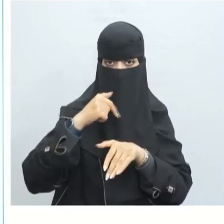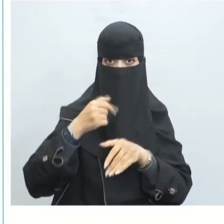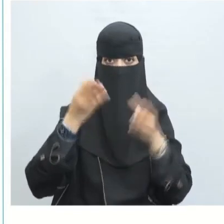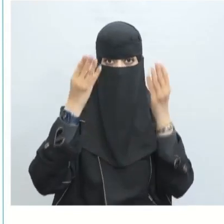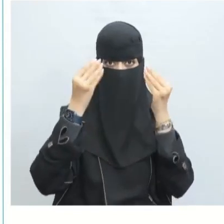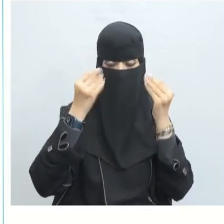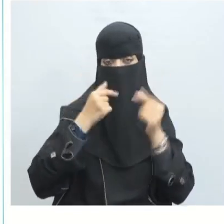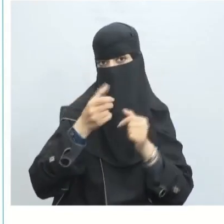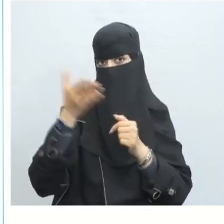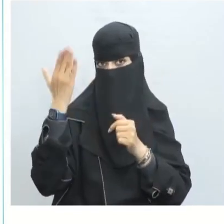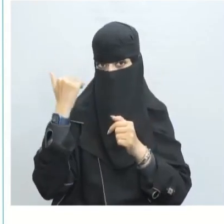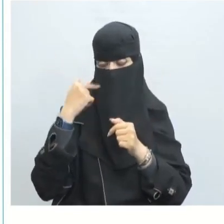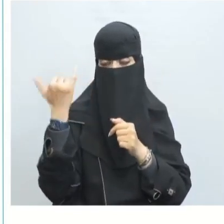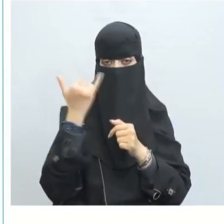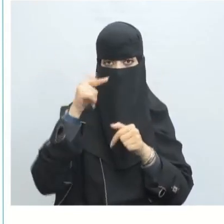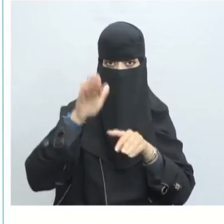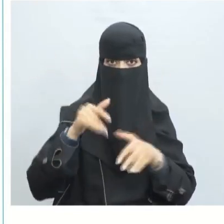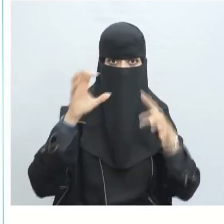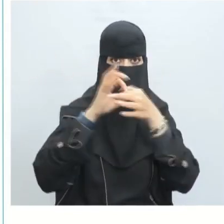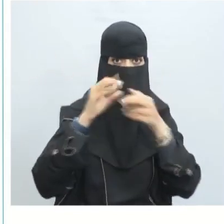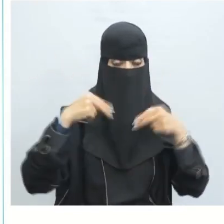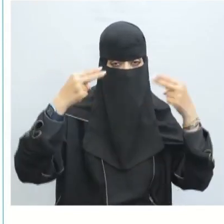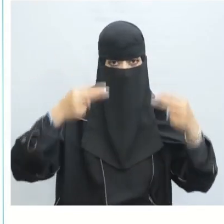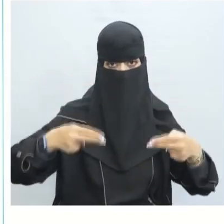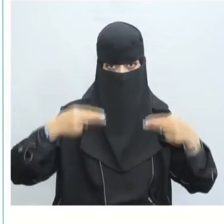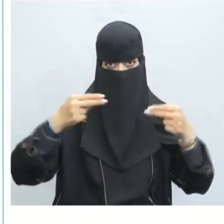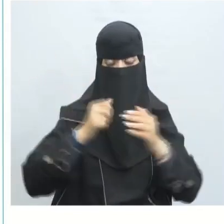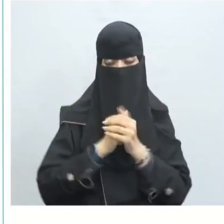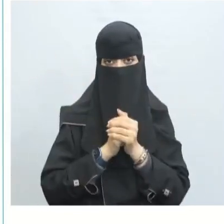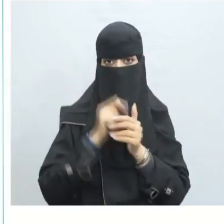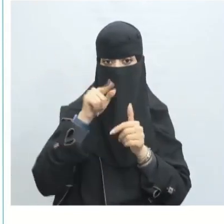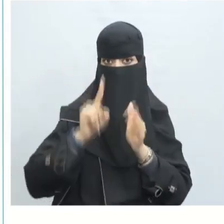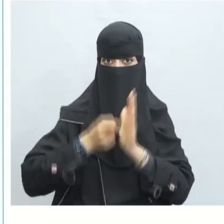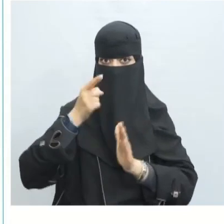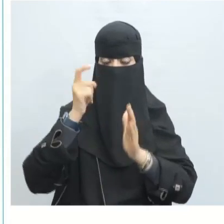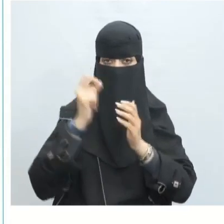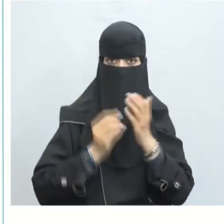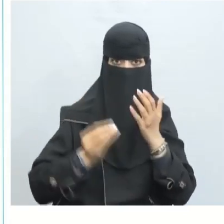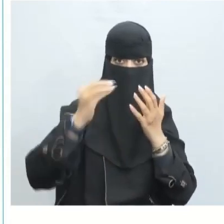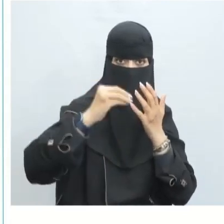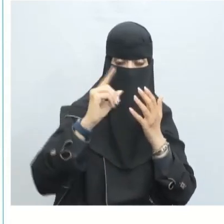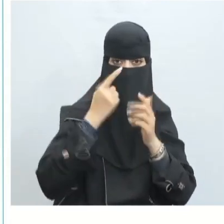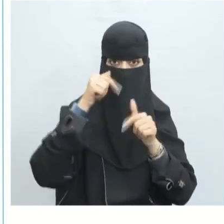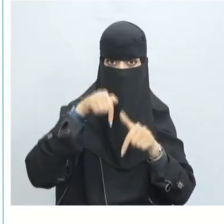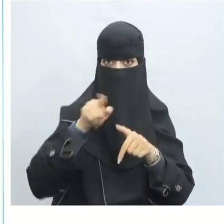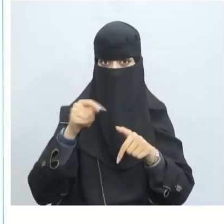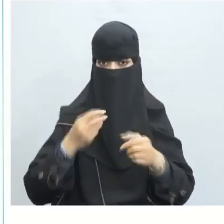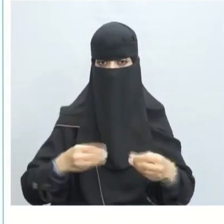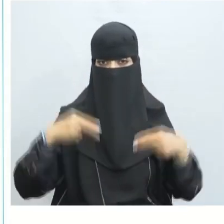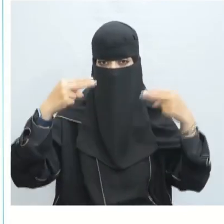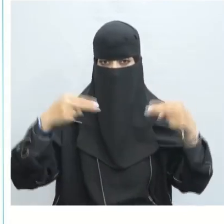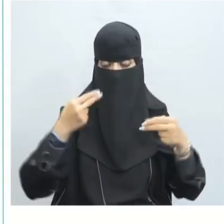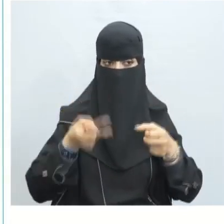او البيانات التاريخيه مهمه جدا فيما يتعلق بالفعاليات اولى هذه النقاط هل الفعاليه مكرره